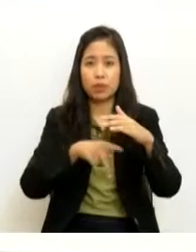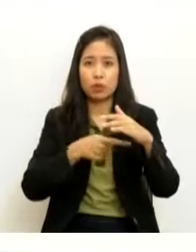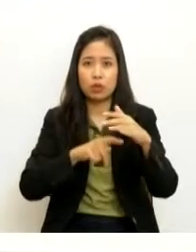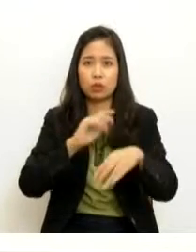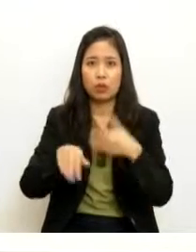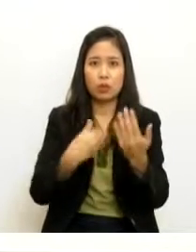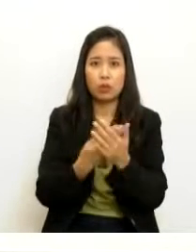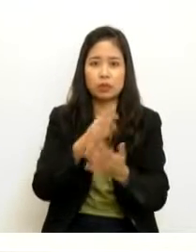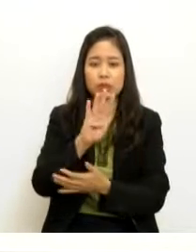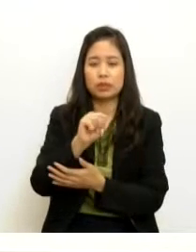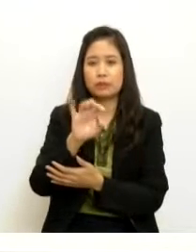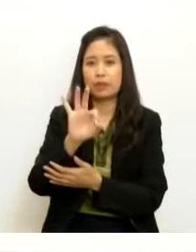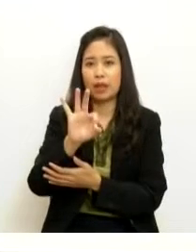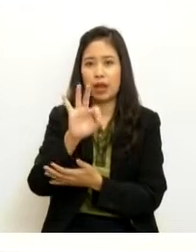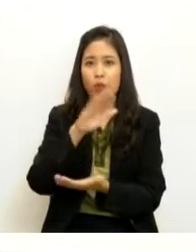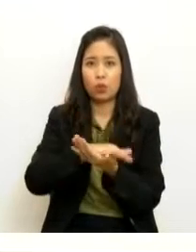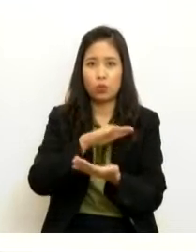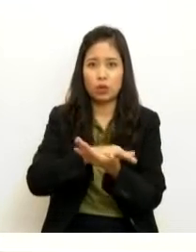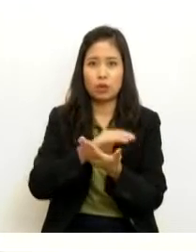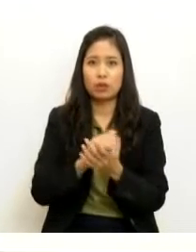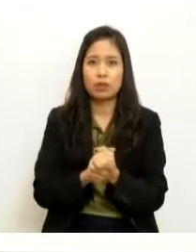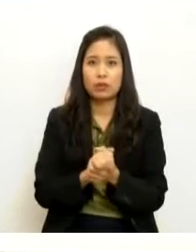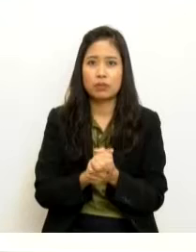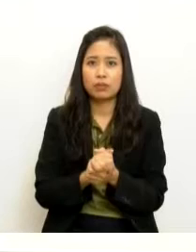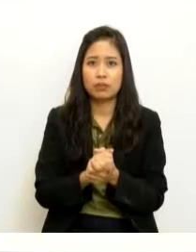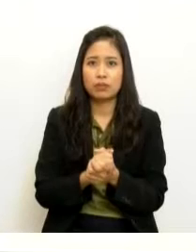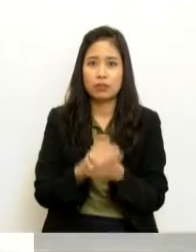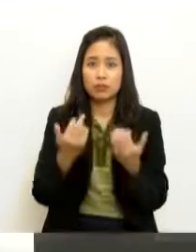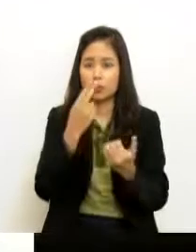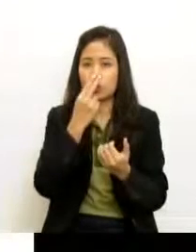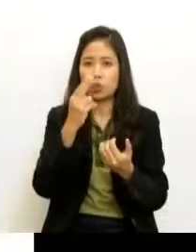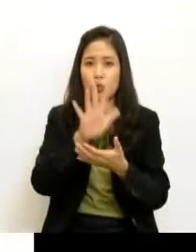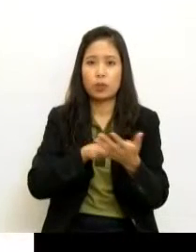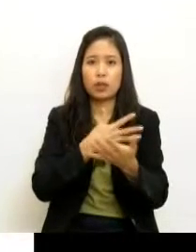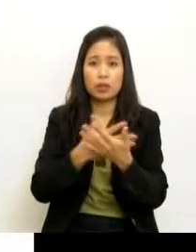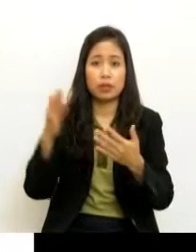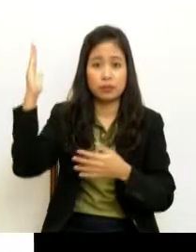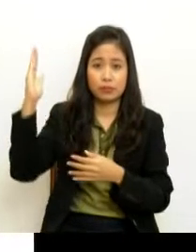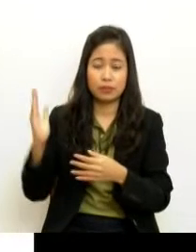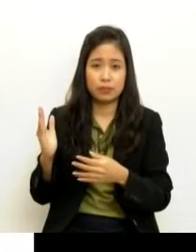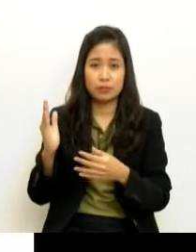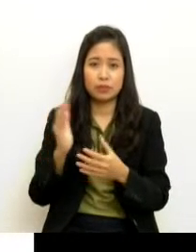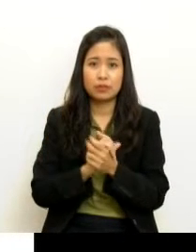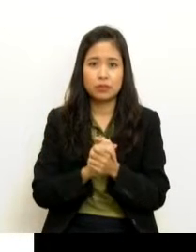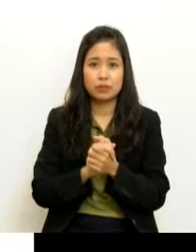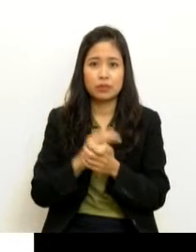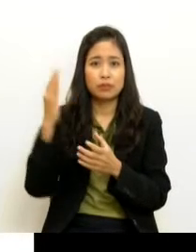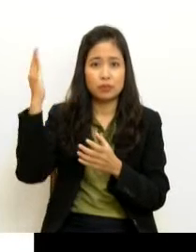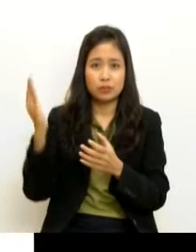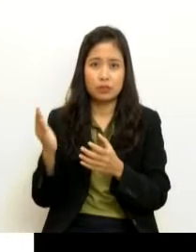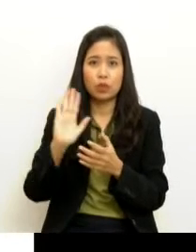ด49โรงเดี๋ยวขออนุญาตขึ้นพื้นแผนที่นิดนึงได้ไหมนี่ฮะคือสภาพของภู